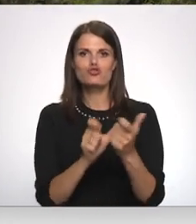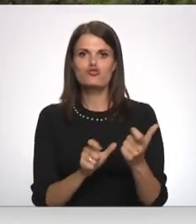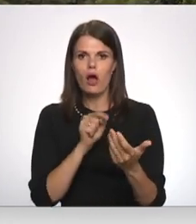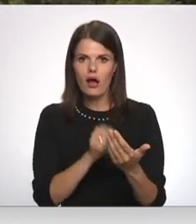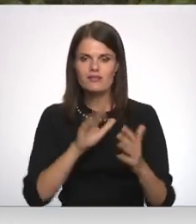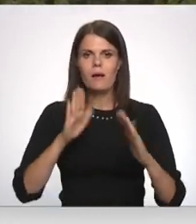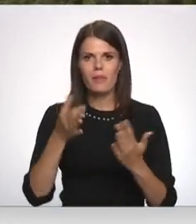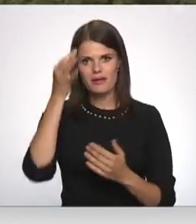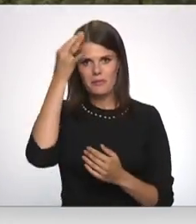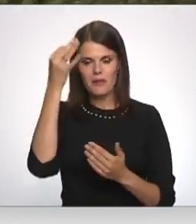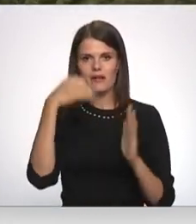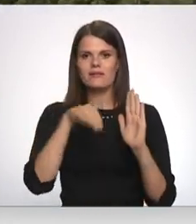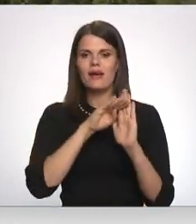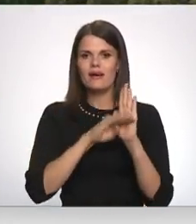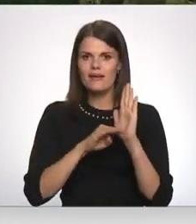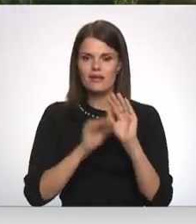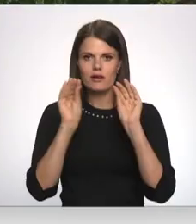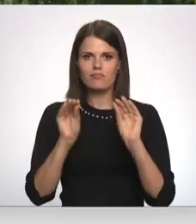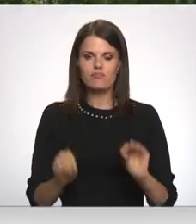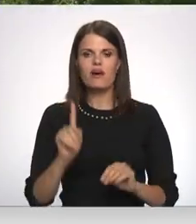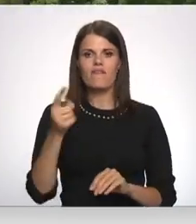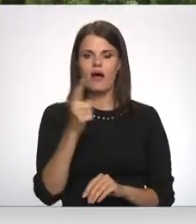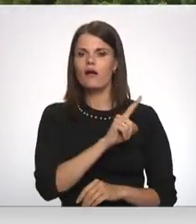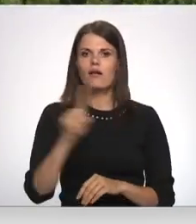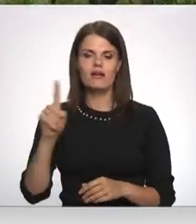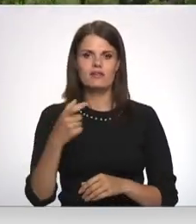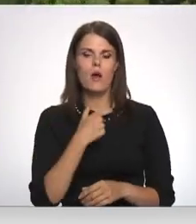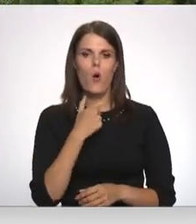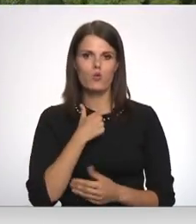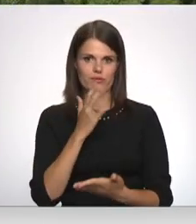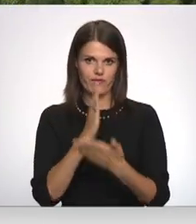vēl tiek izstrādāti līdz augusta vidum. Santa Adamsona, Reinis Žagariņš, Vidzemes televīzija.